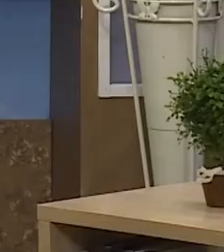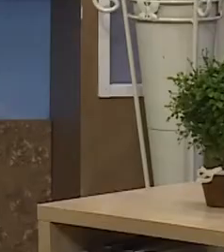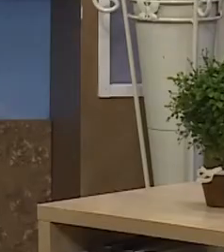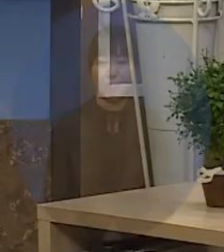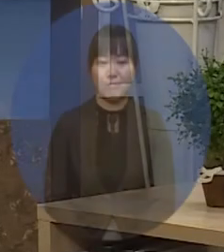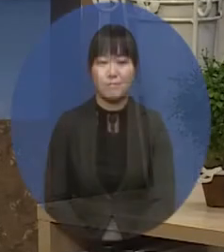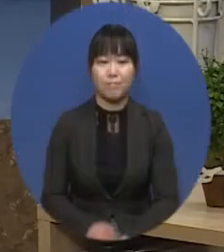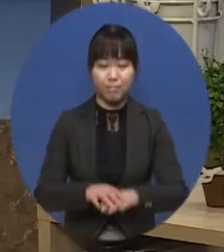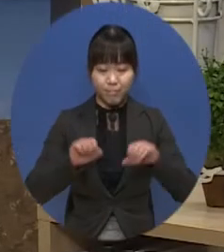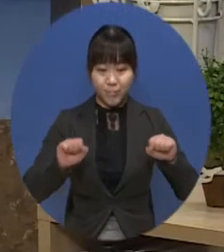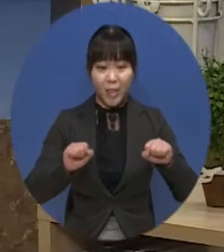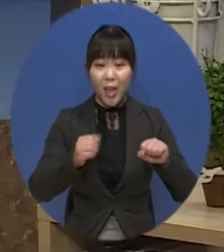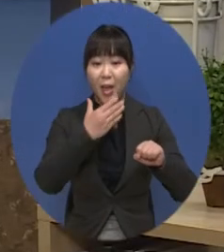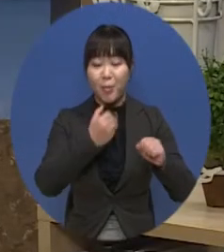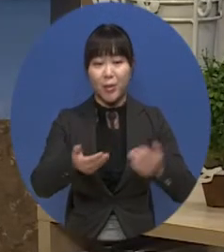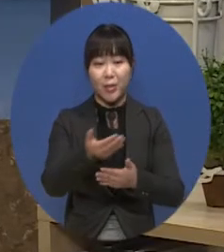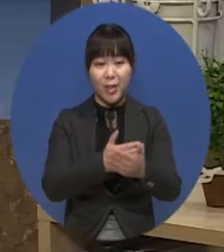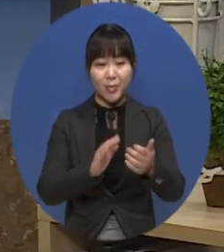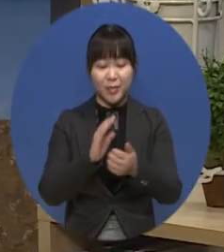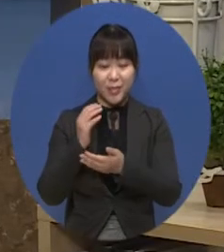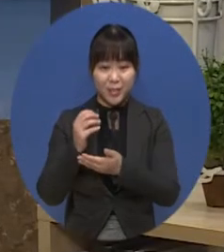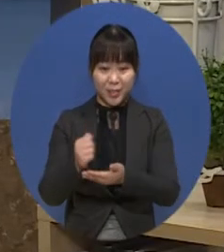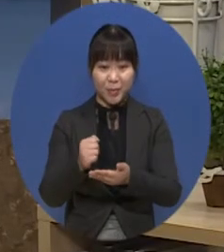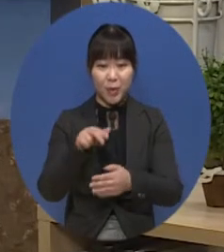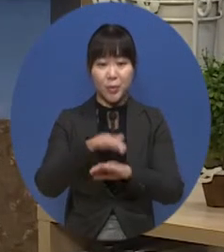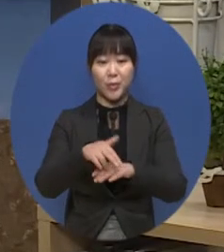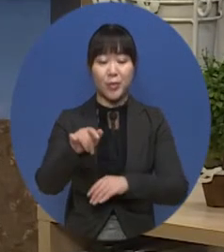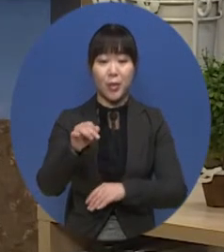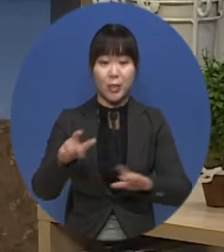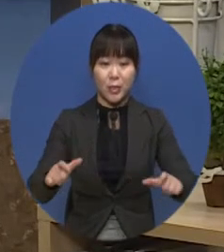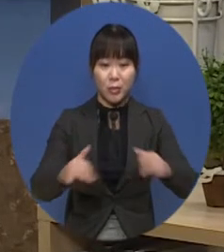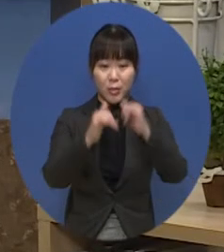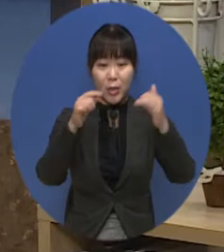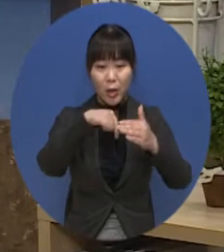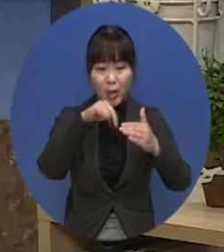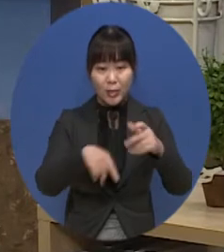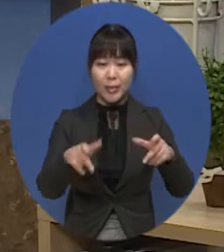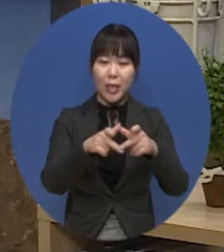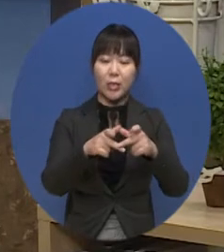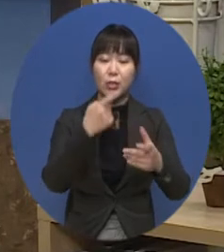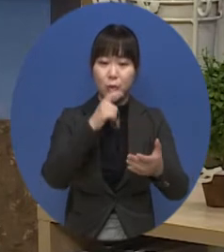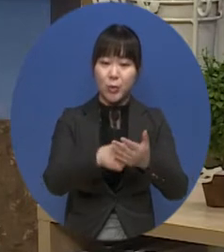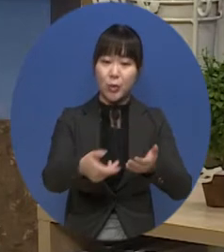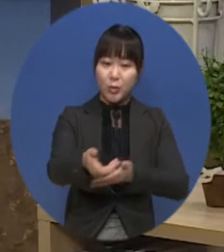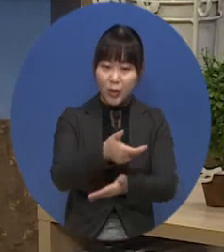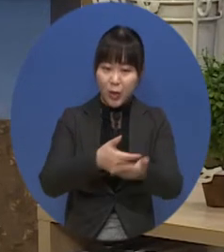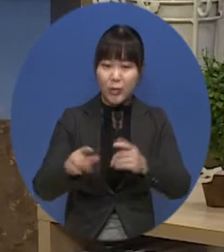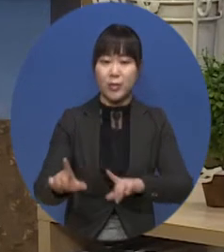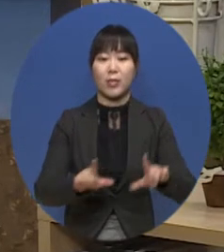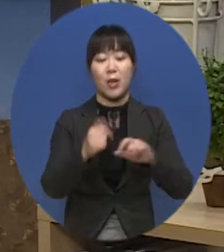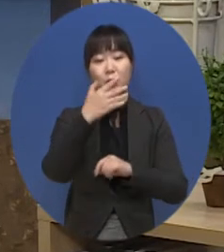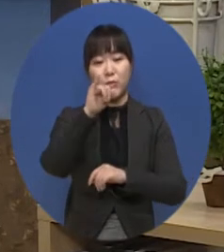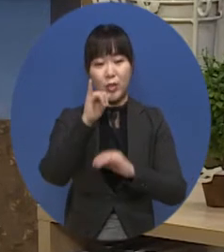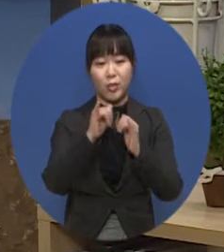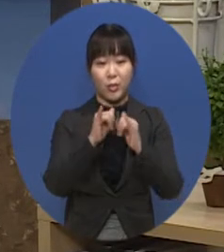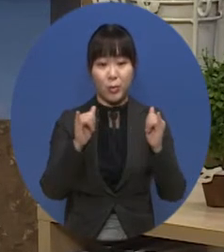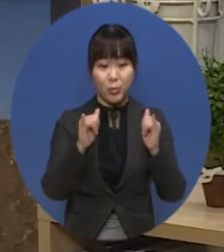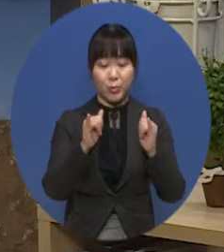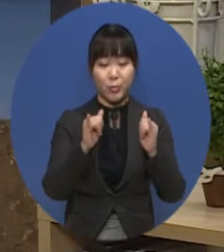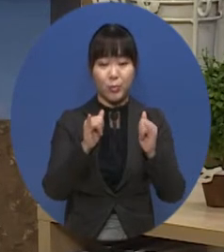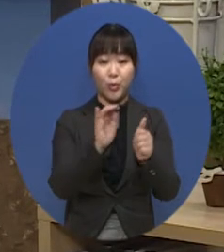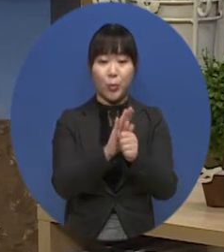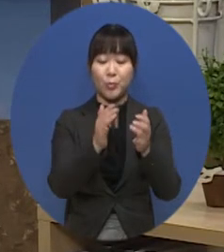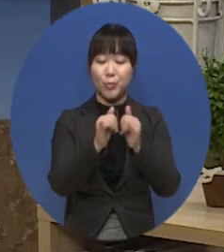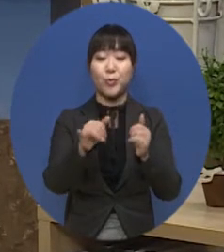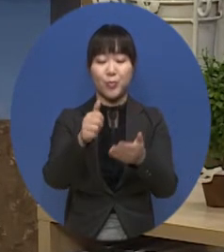안녕하세요. 행복나눔지킴이의 손자희입니다. 오늘은 지역사회 안에서 장애인들이 쉽게 소통하며 살아갈 수 있도록 돕는 분을